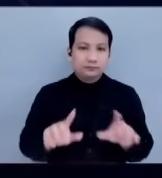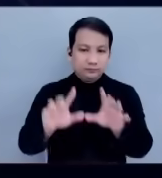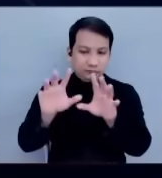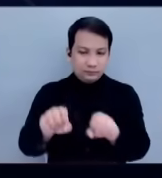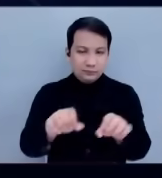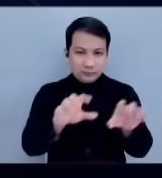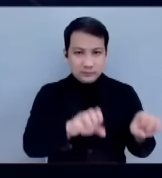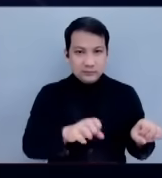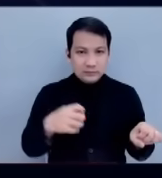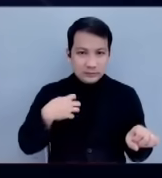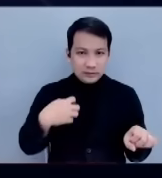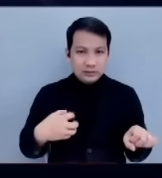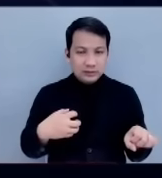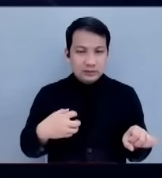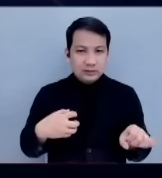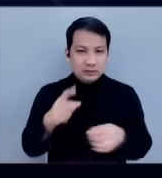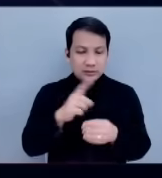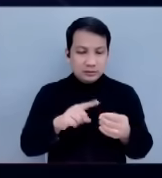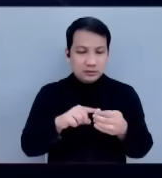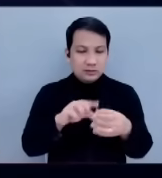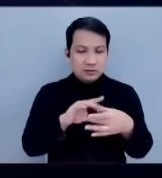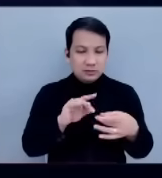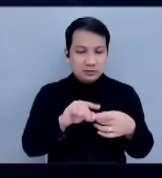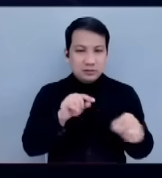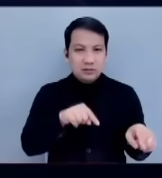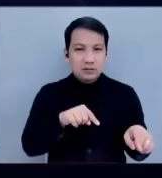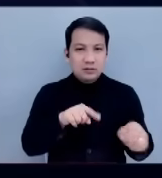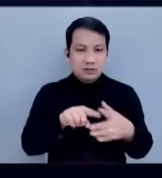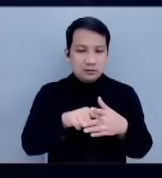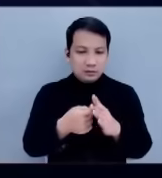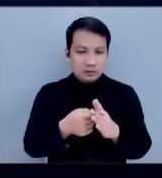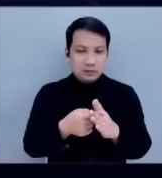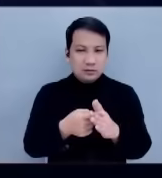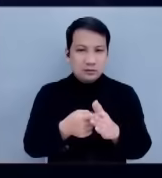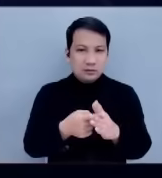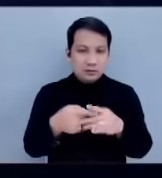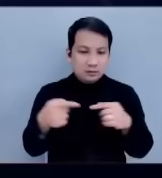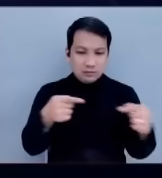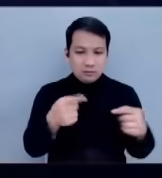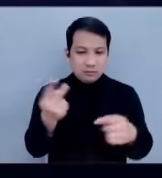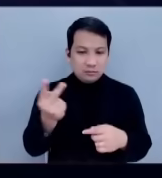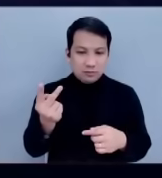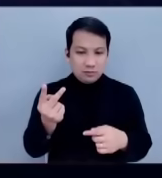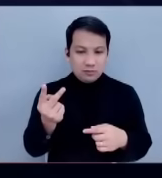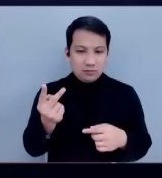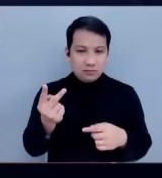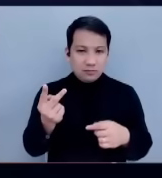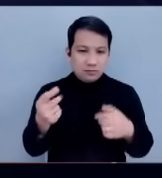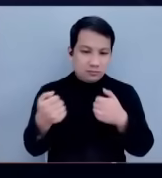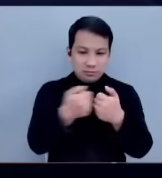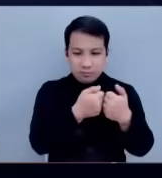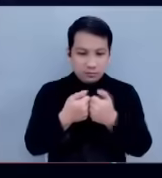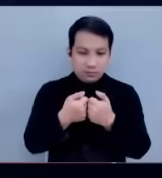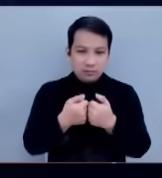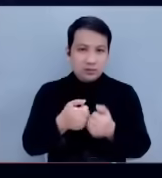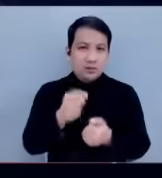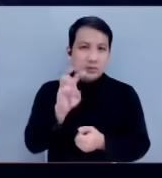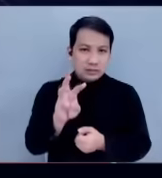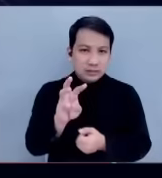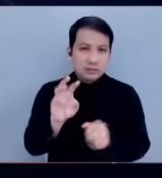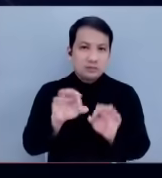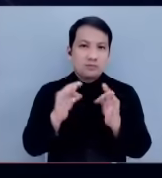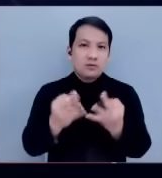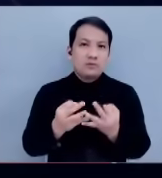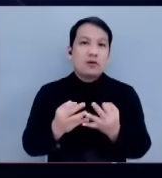ang mga sangkot. Kwento ng mga otoridad, nagsimula lang ito sa alitan ng dalawa na nauwi sa rambol ng anim na pamilya. Ang